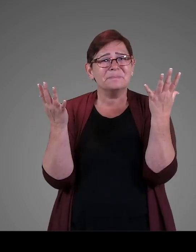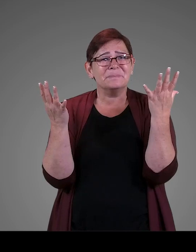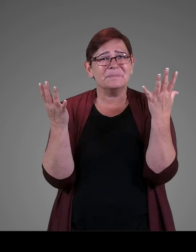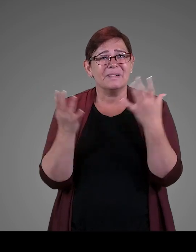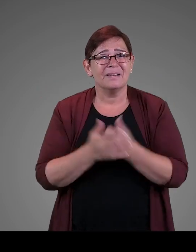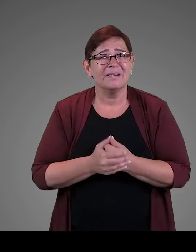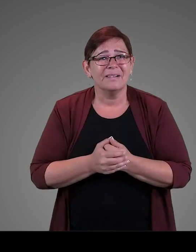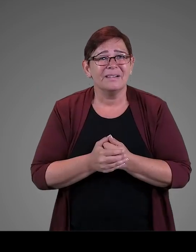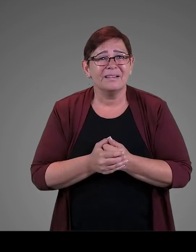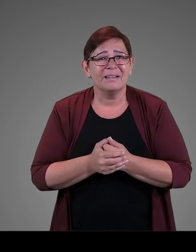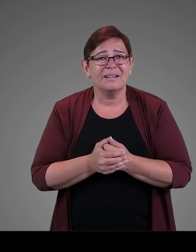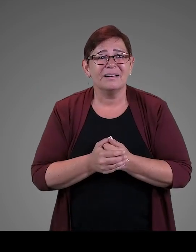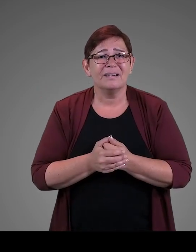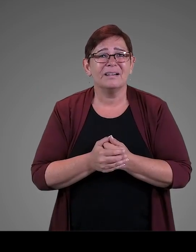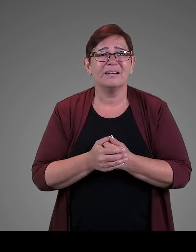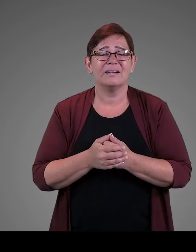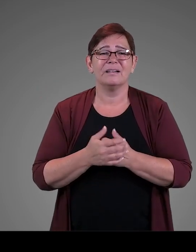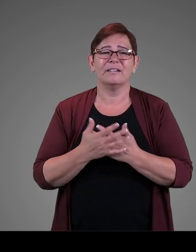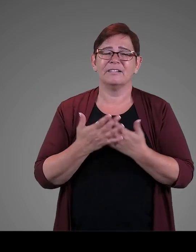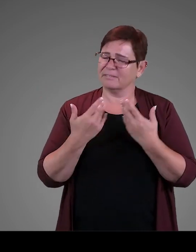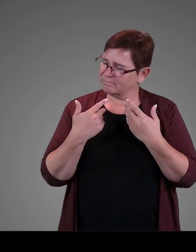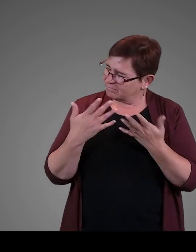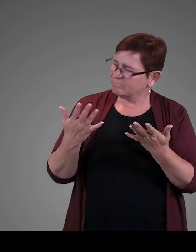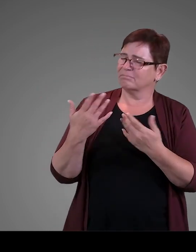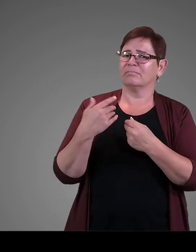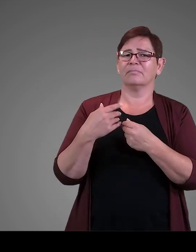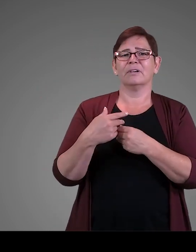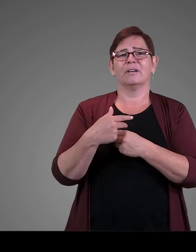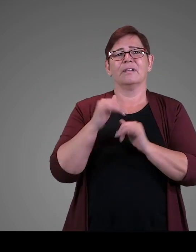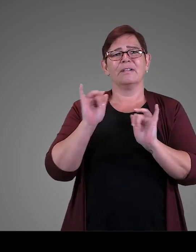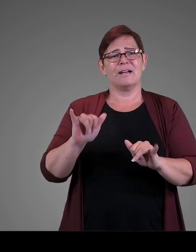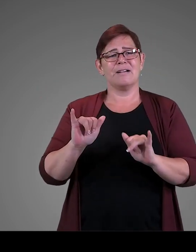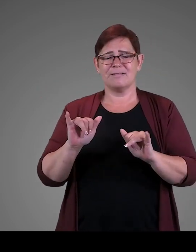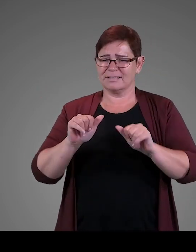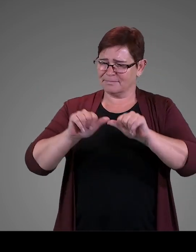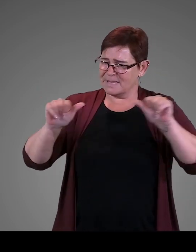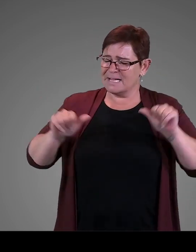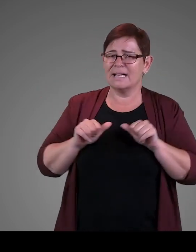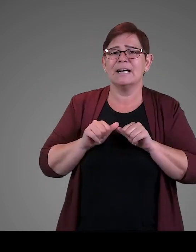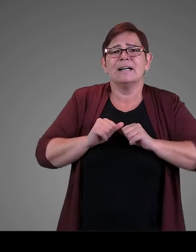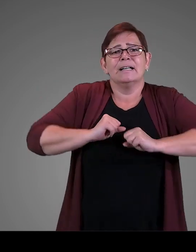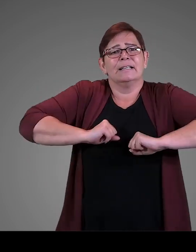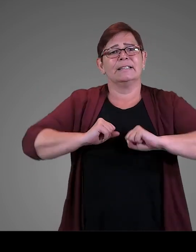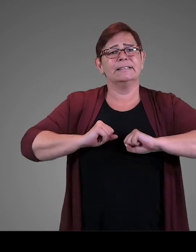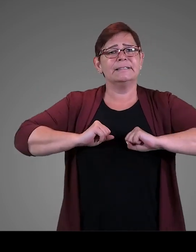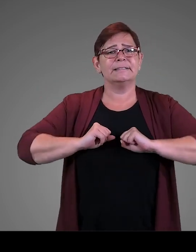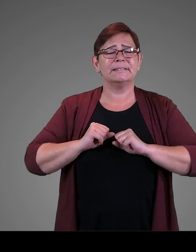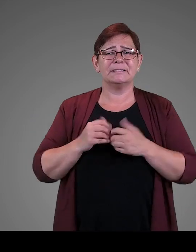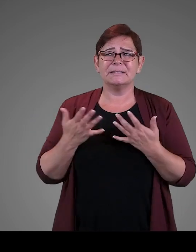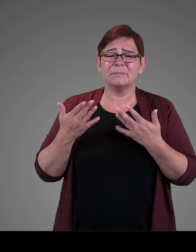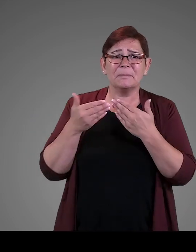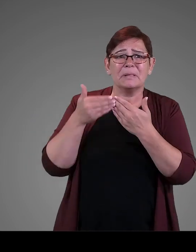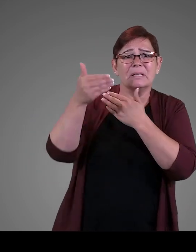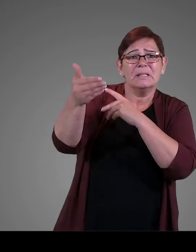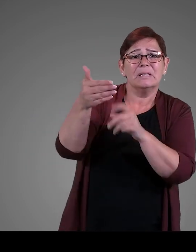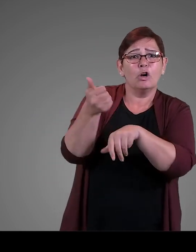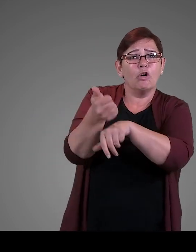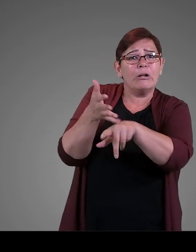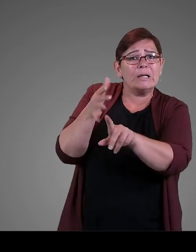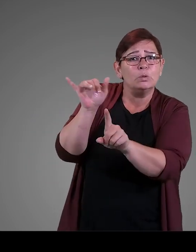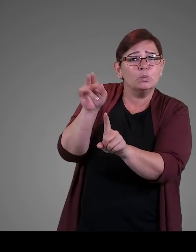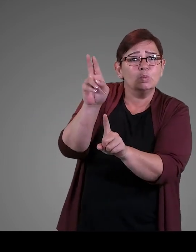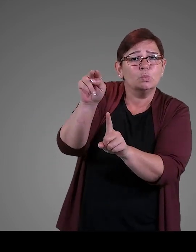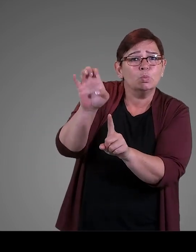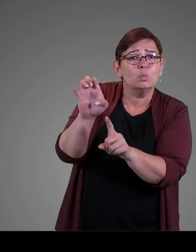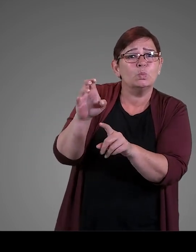faire en sorte que ça fait partie de nos programmations, ça fait partie... qu'on se donne cet espace-là début